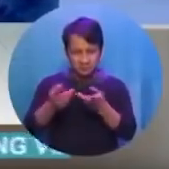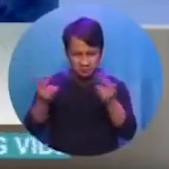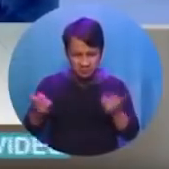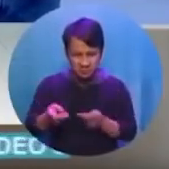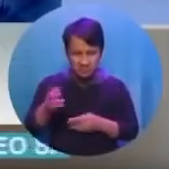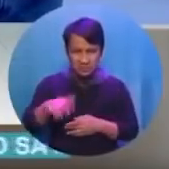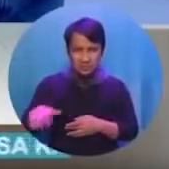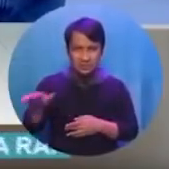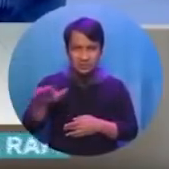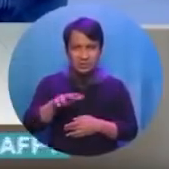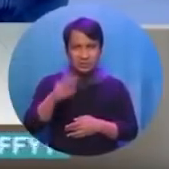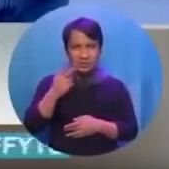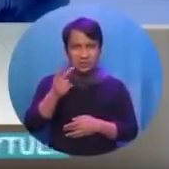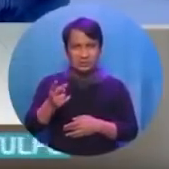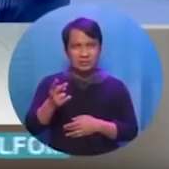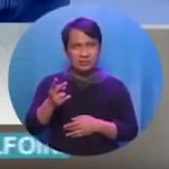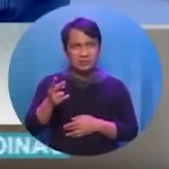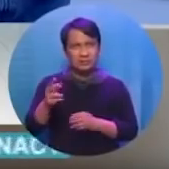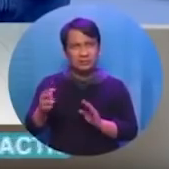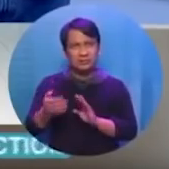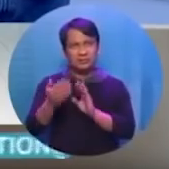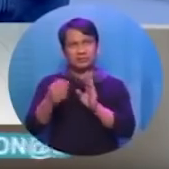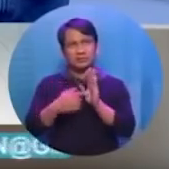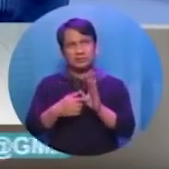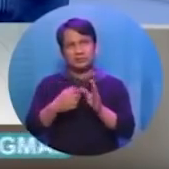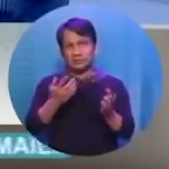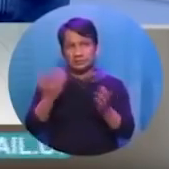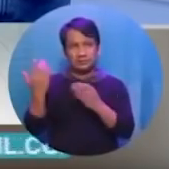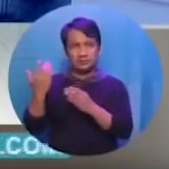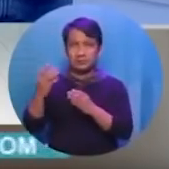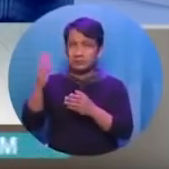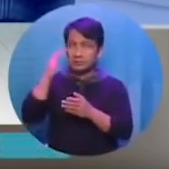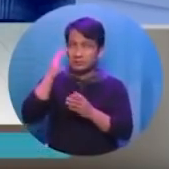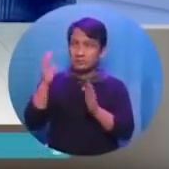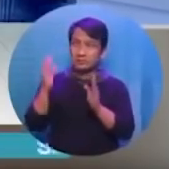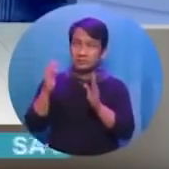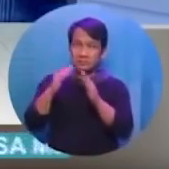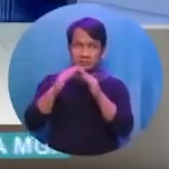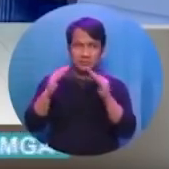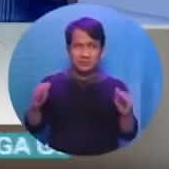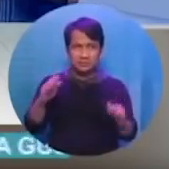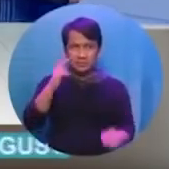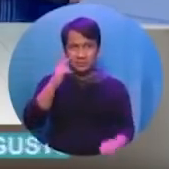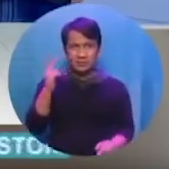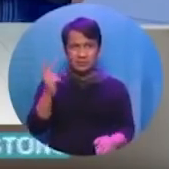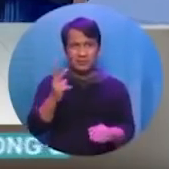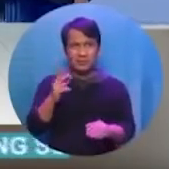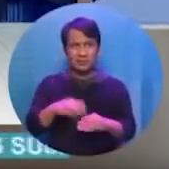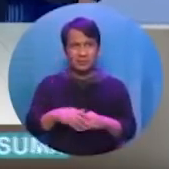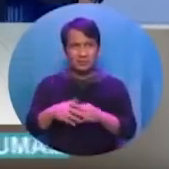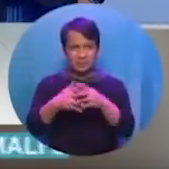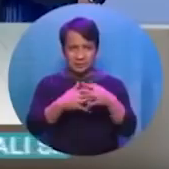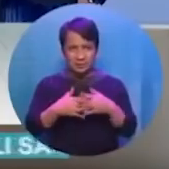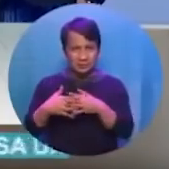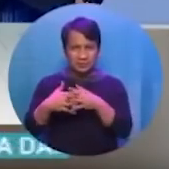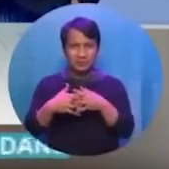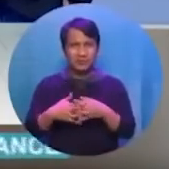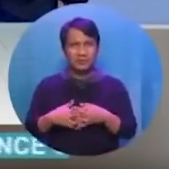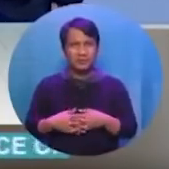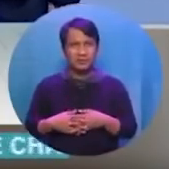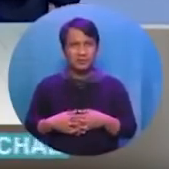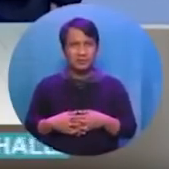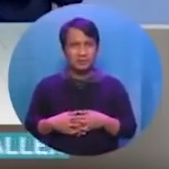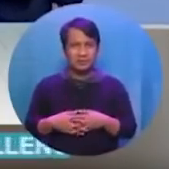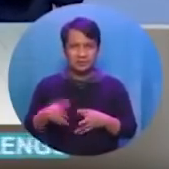okay ho, yung katayo sa harap ng bahay nyo? Okay. Opo, eto po ang harap ng bahay namin. Pwede ko ba makita yung bahay sa Amerika? Anong mga bahay sa Amerika